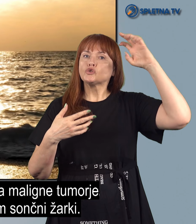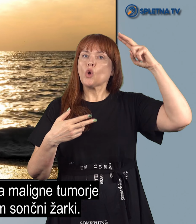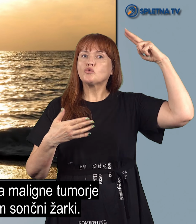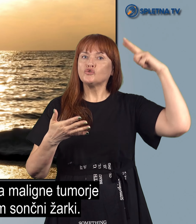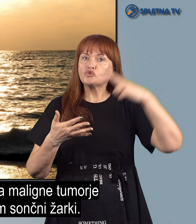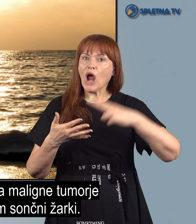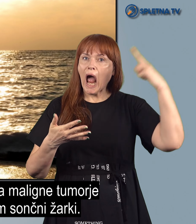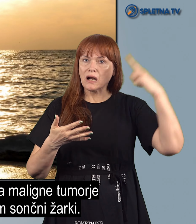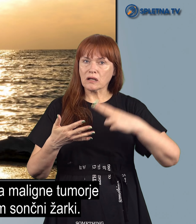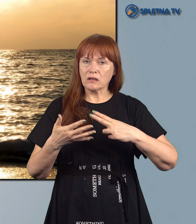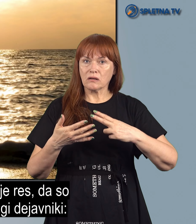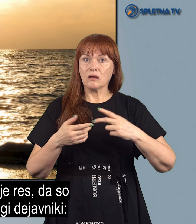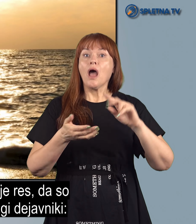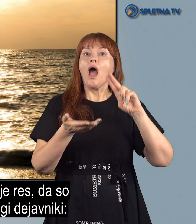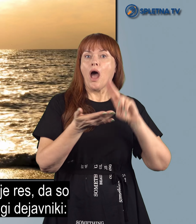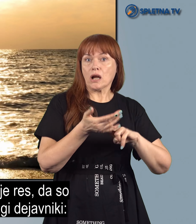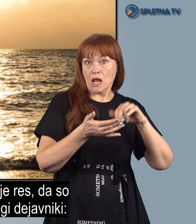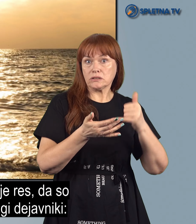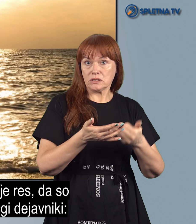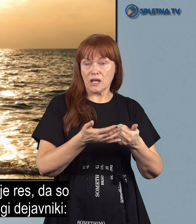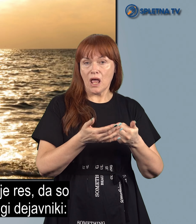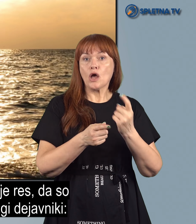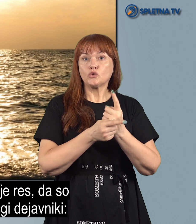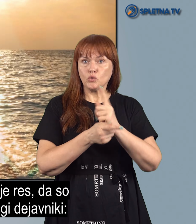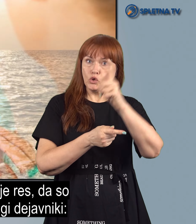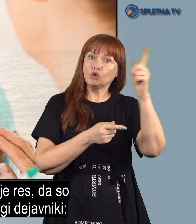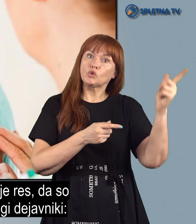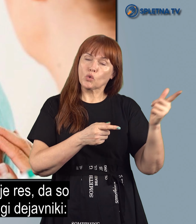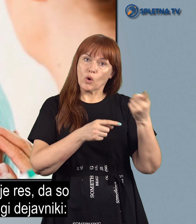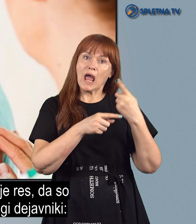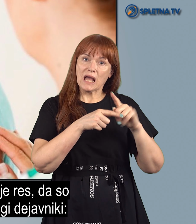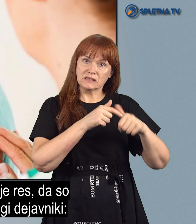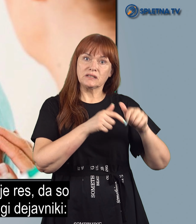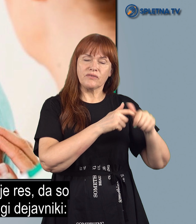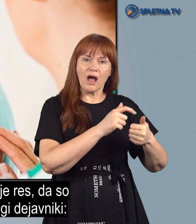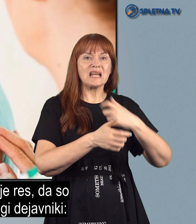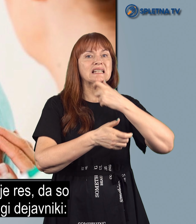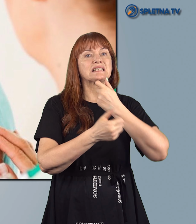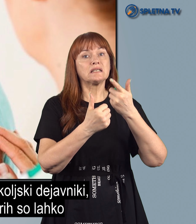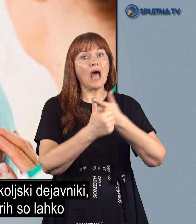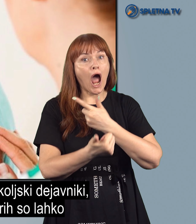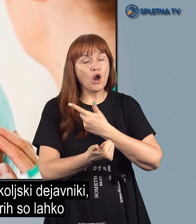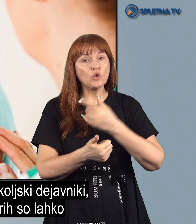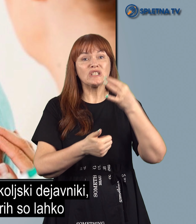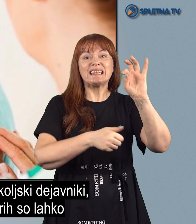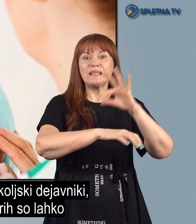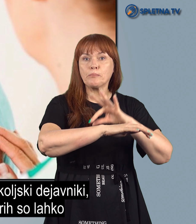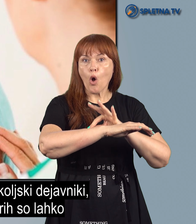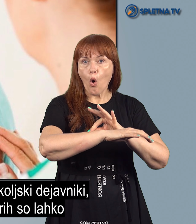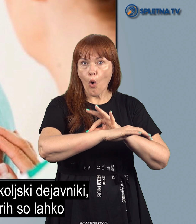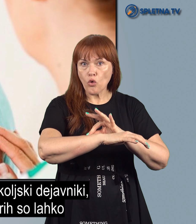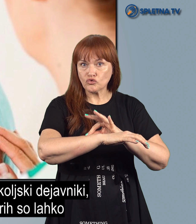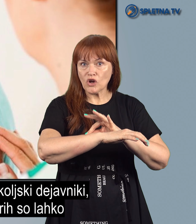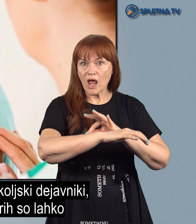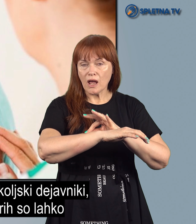žarki. Po drugi strani je res, da so seveda tudi drugi dejavniki, to so pa starost, tip